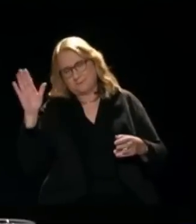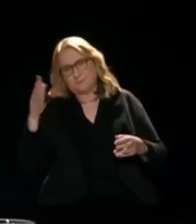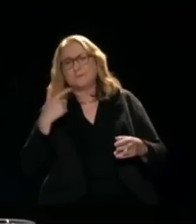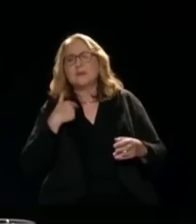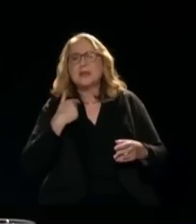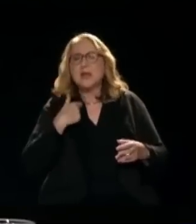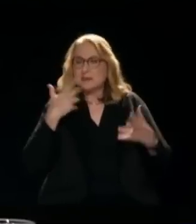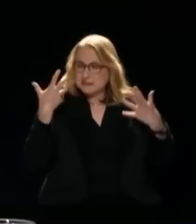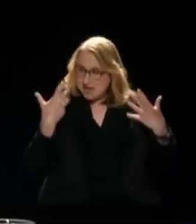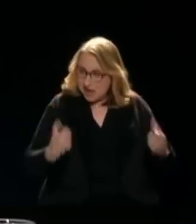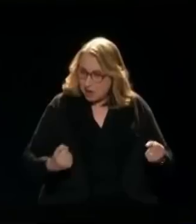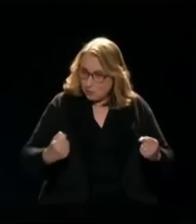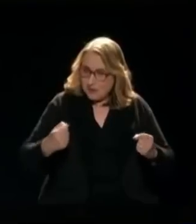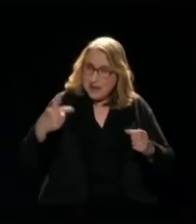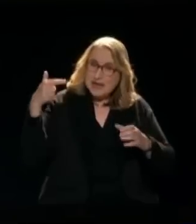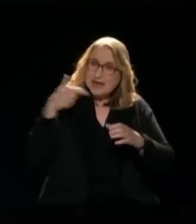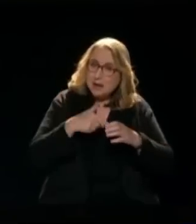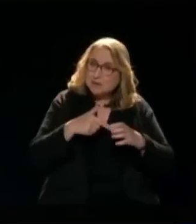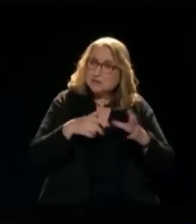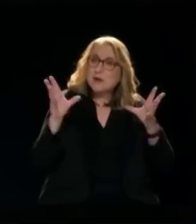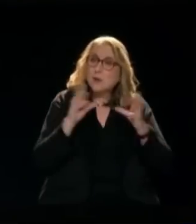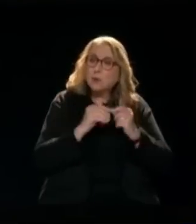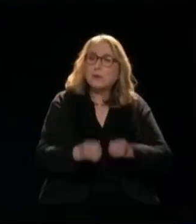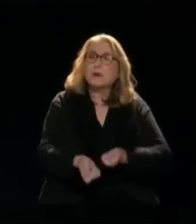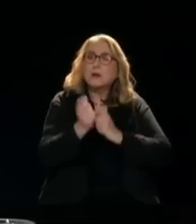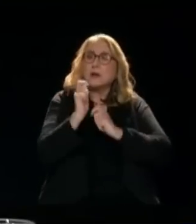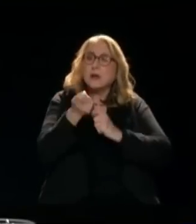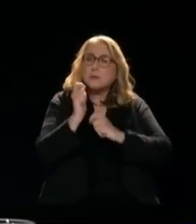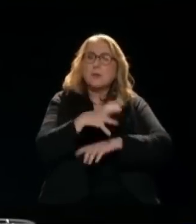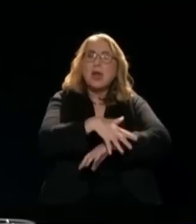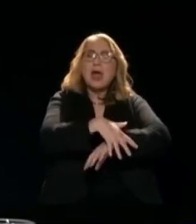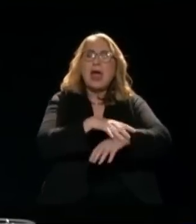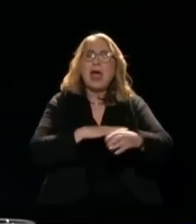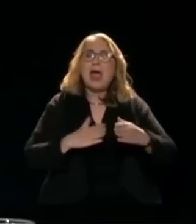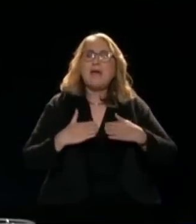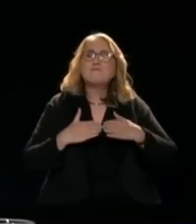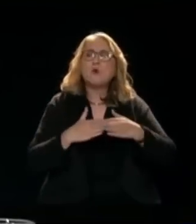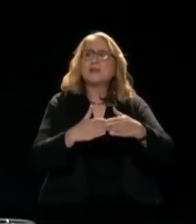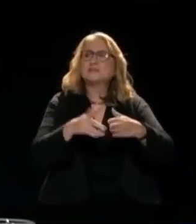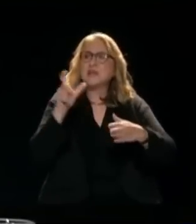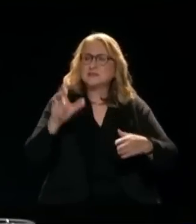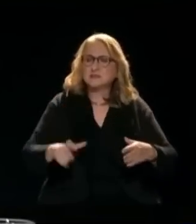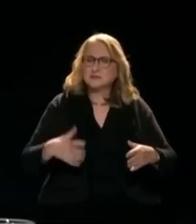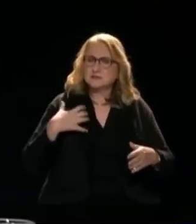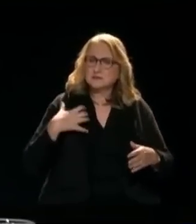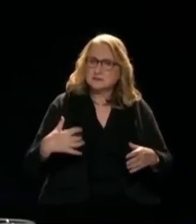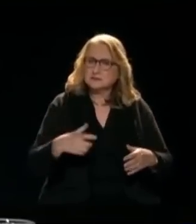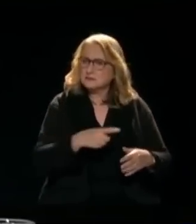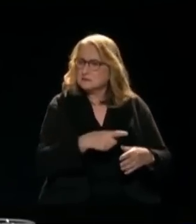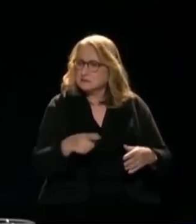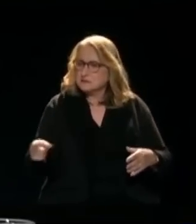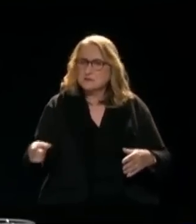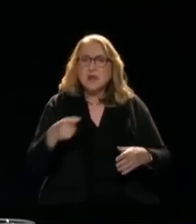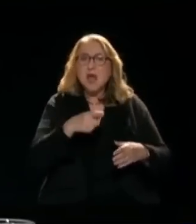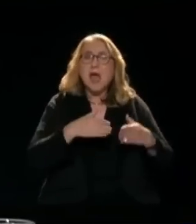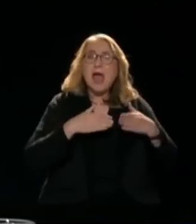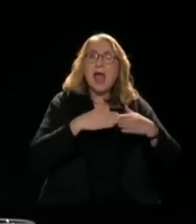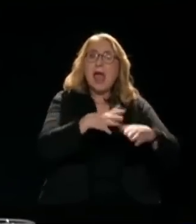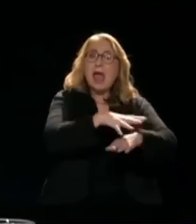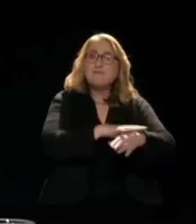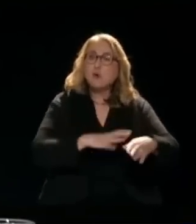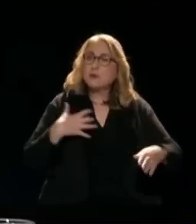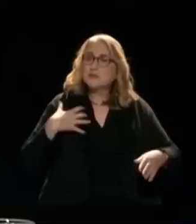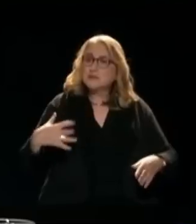αλληλεία και τους εφοπλιστές. Φωνάζει κανείς για το γεγονός ότι οι εφοπλιστές και οι αλληλείς δεν πληρώνουν